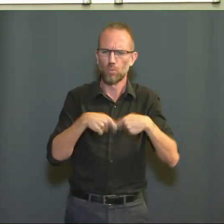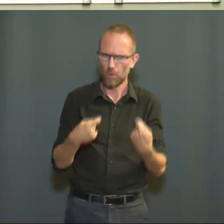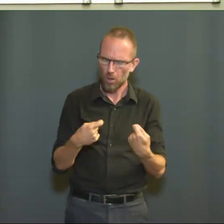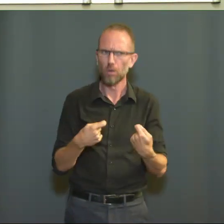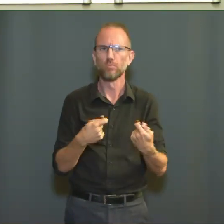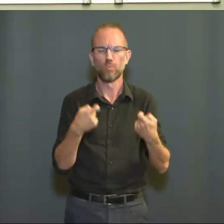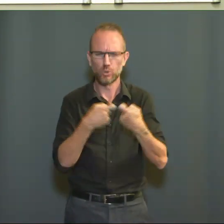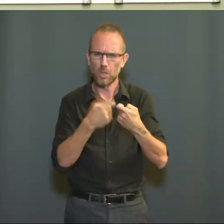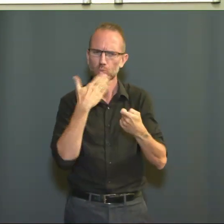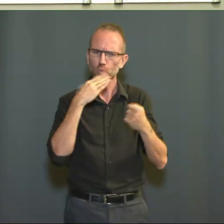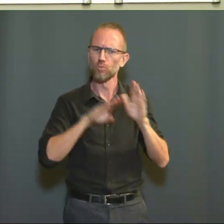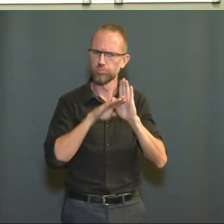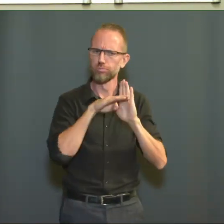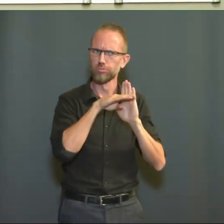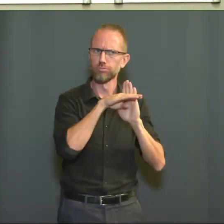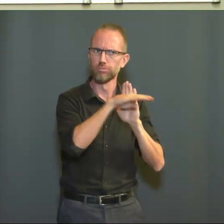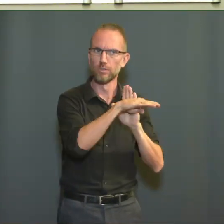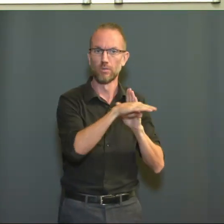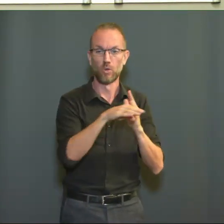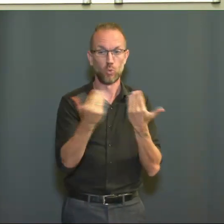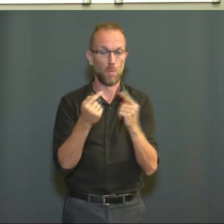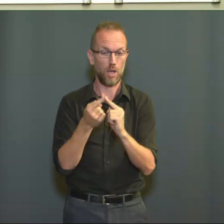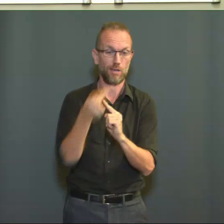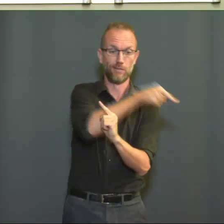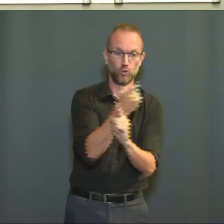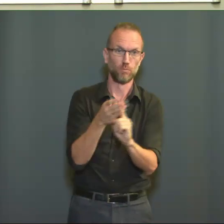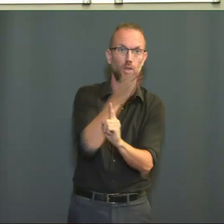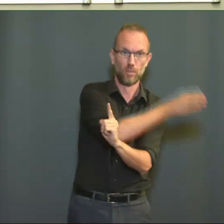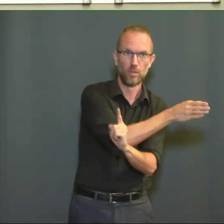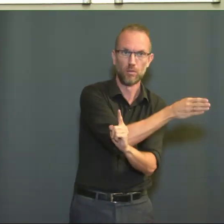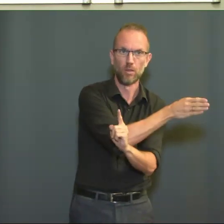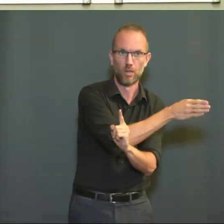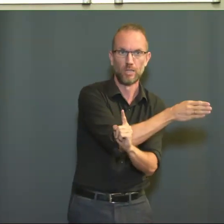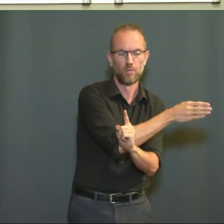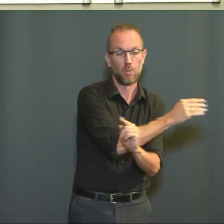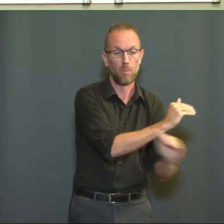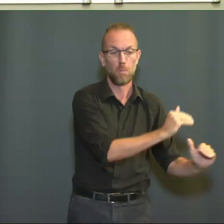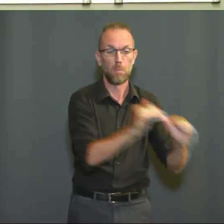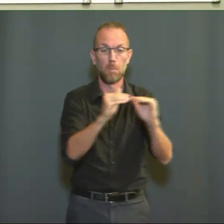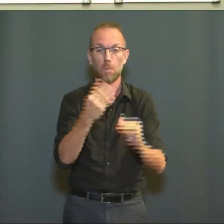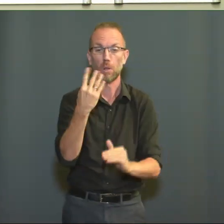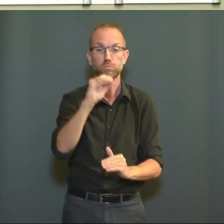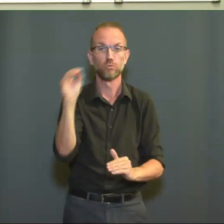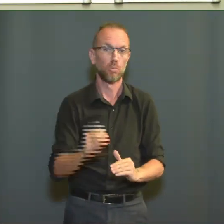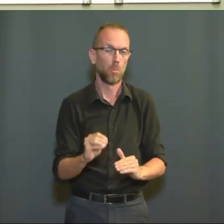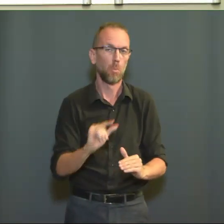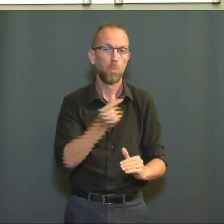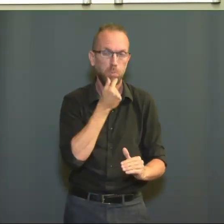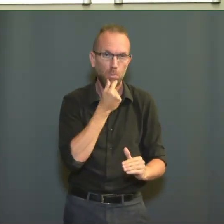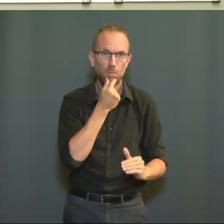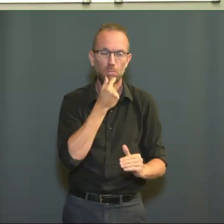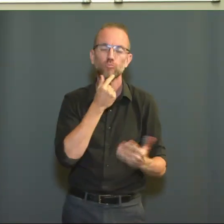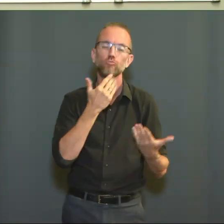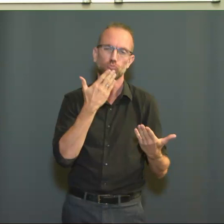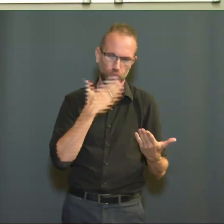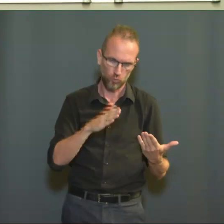semaine précédente, on n'a que 4% d'augmentation dans les nouveaux cas. Comme on en a